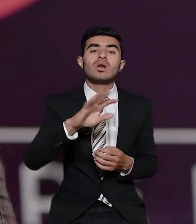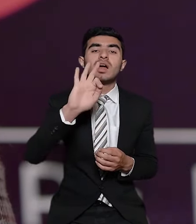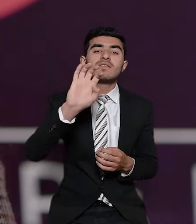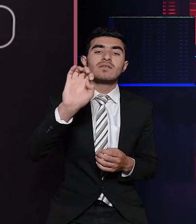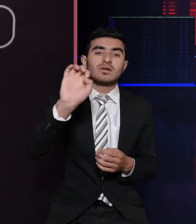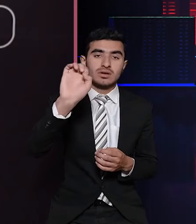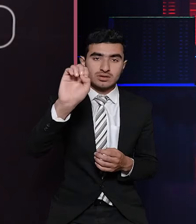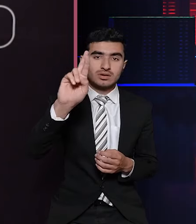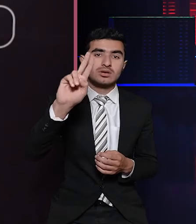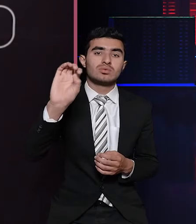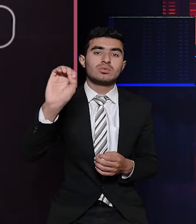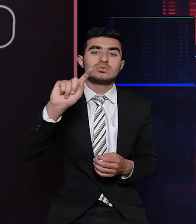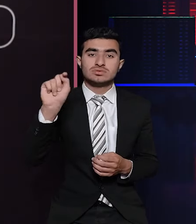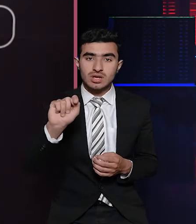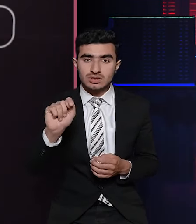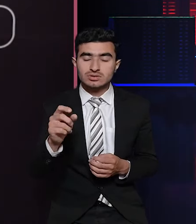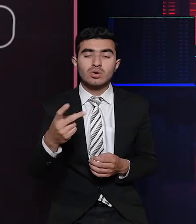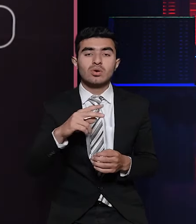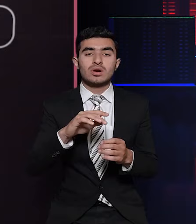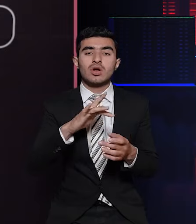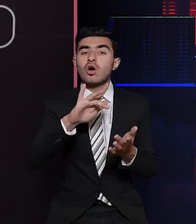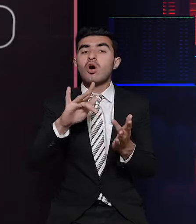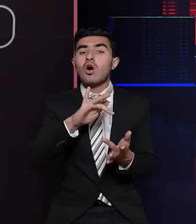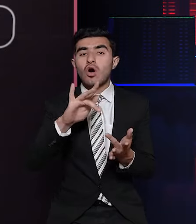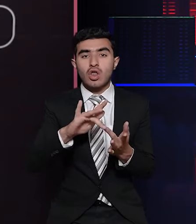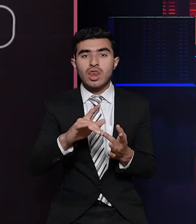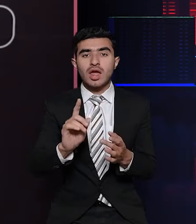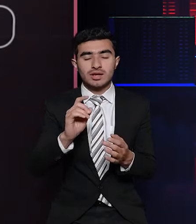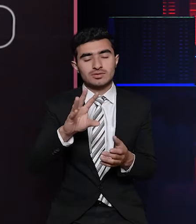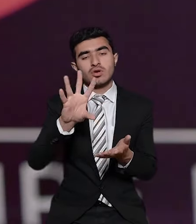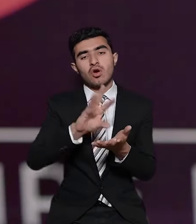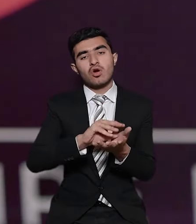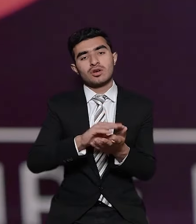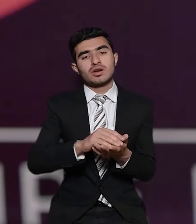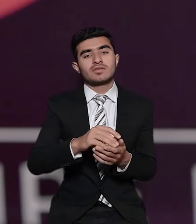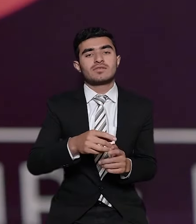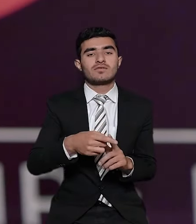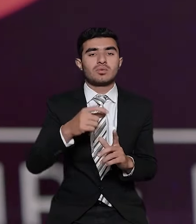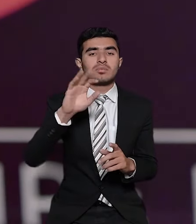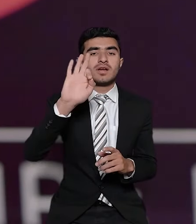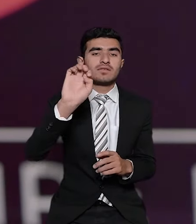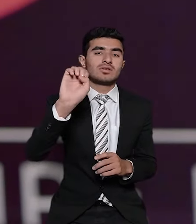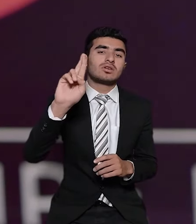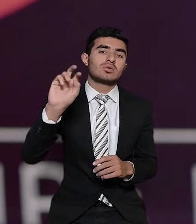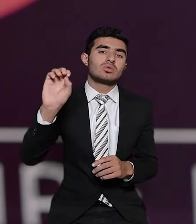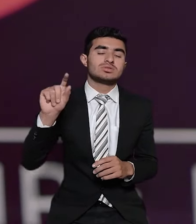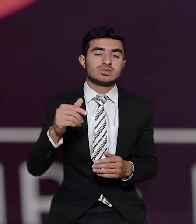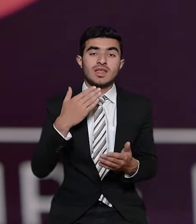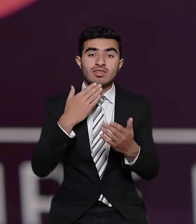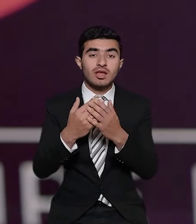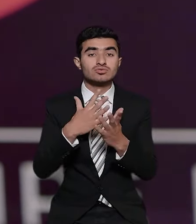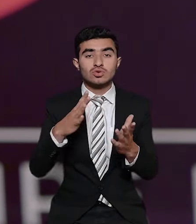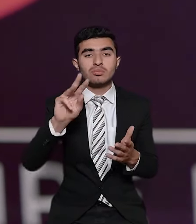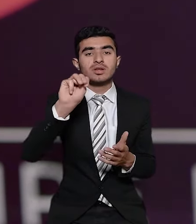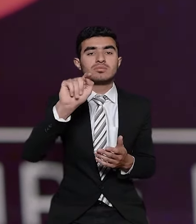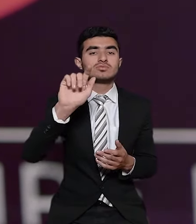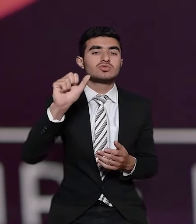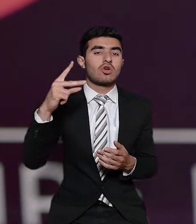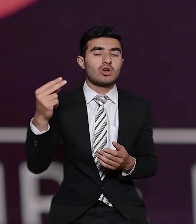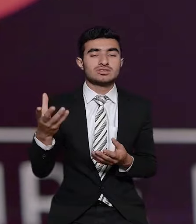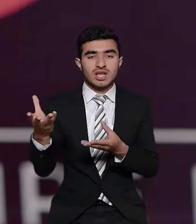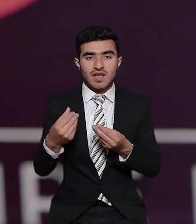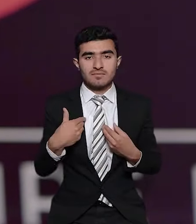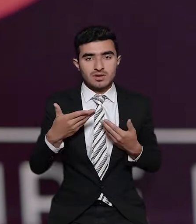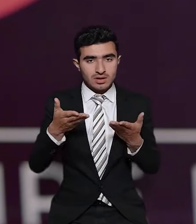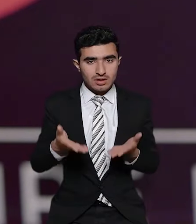سنز ان کراچی سم وے. یو کین آرڈر اٹ آن لائن فرام فیروز سنز. تھینک یو سو مچ ایم ایم ٹاکس فار ہیونگ می